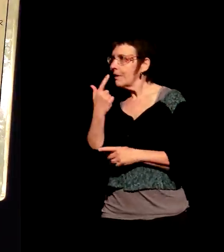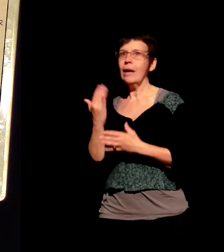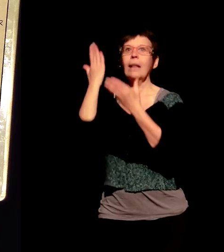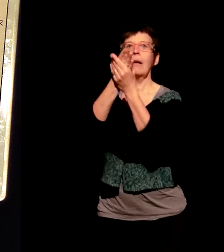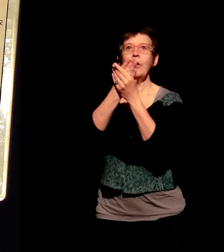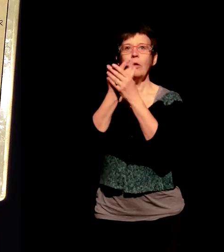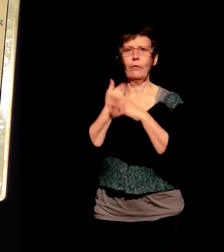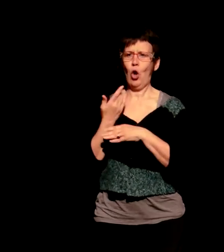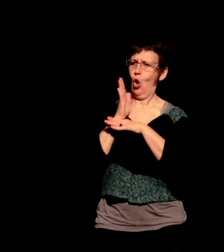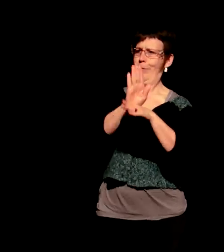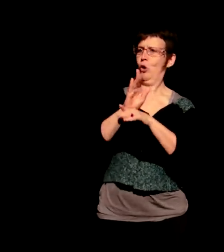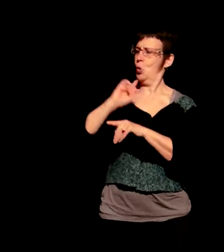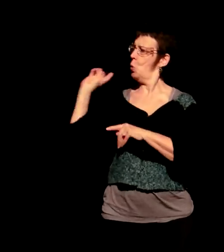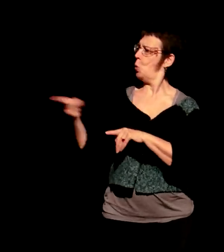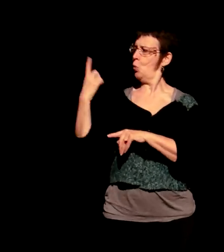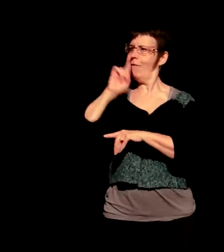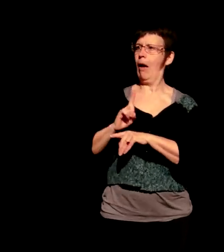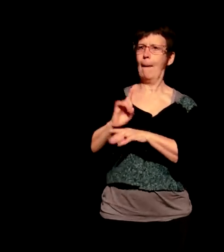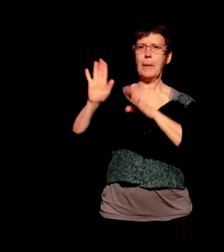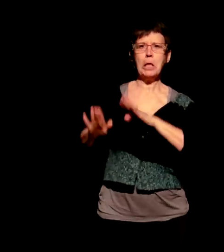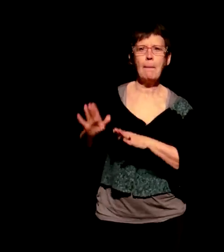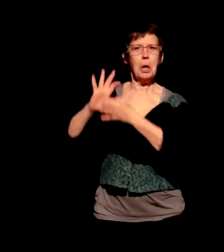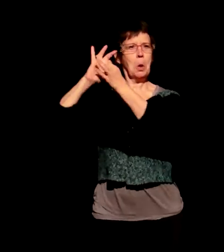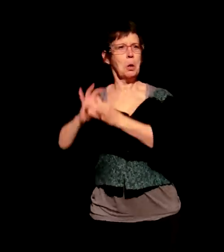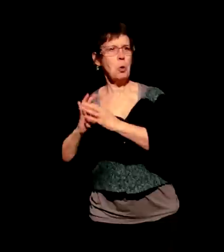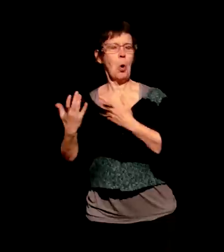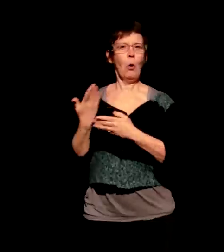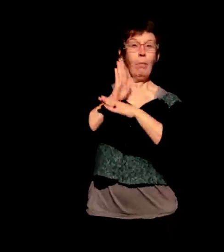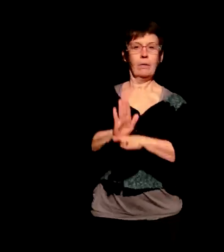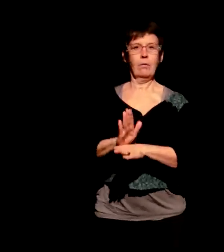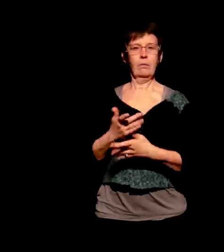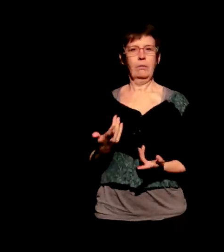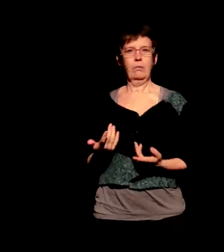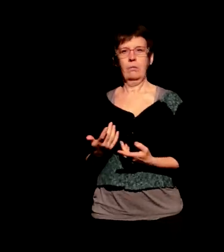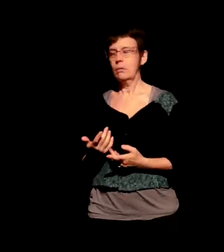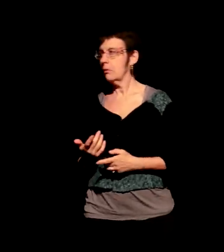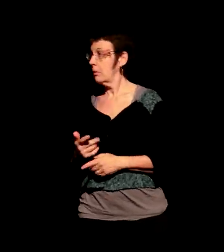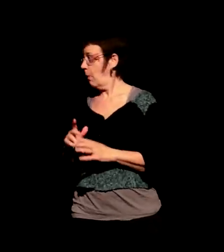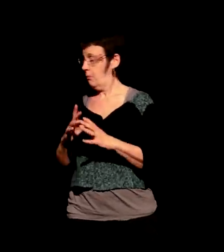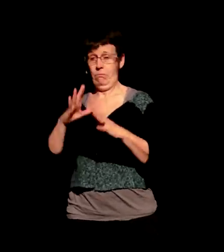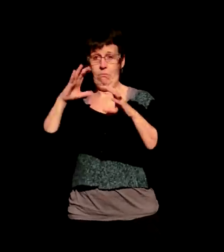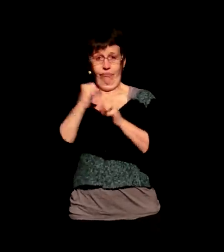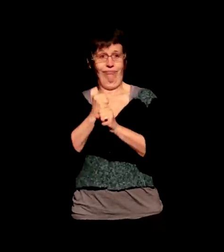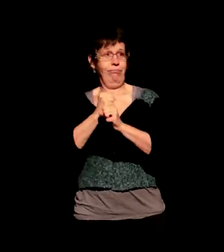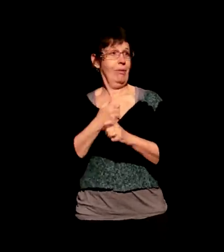parole au nom de l'islam et de toutes les femmes voilées. Enfin, être essentialisé, réduit à une seule